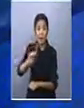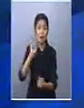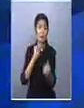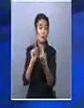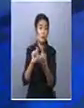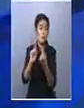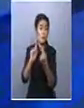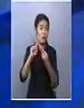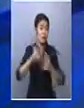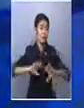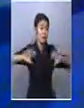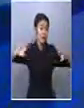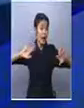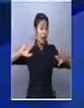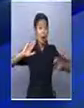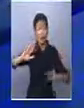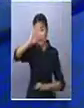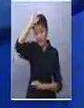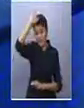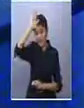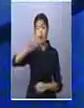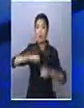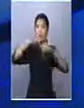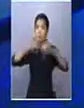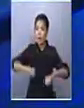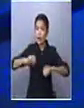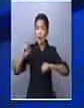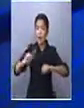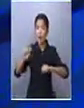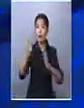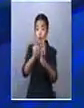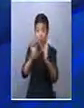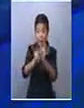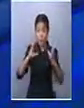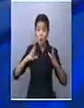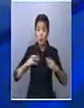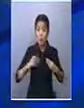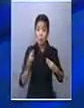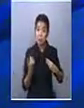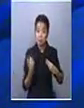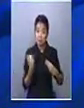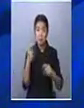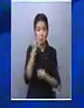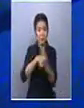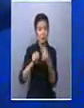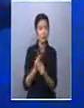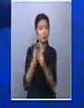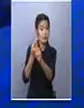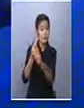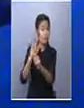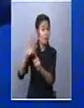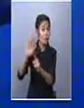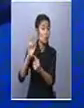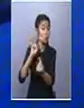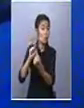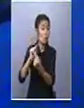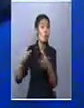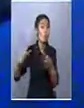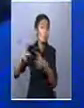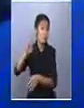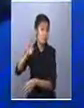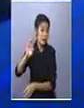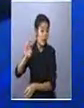านของรัฐสภาของกรีซนั้นจะมีการลงมติว่าจะรับร่างกฎหมายใหม่ที่เป็นการปฏิบัติตามเงื่อนไขของเจ้าหนี้อย่างเคร่งครัดนะค